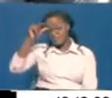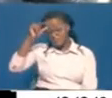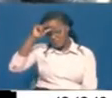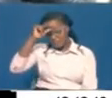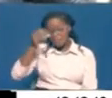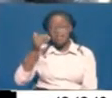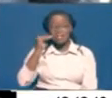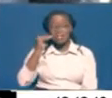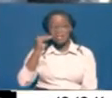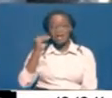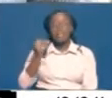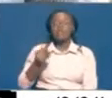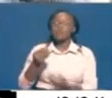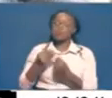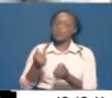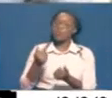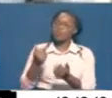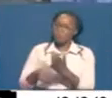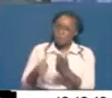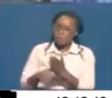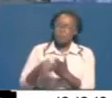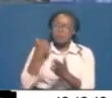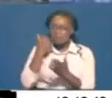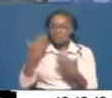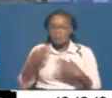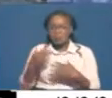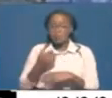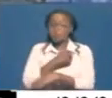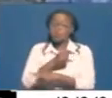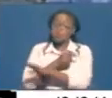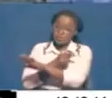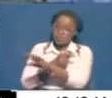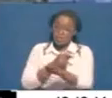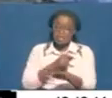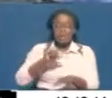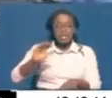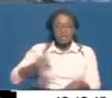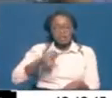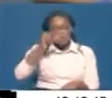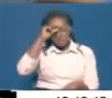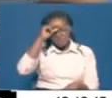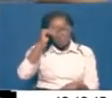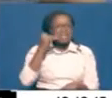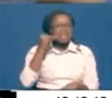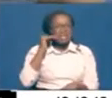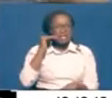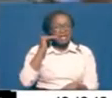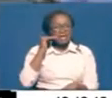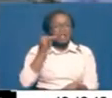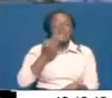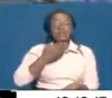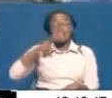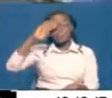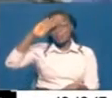maslahi ya wagonjwa katika hospitali za sehemu hiyo. The county government of Siaya has let her people down